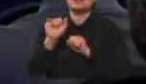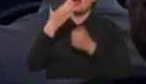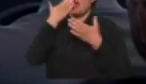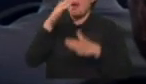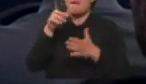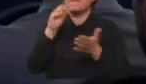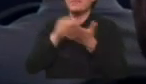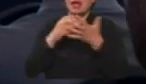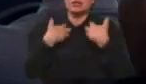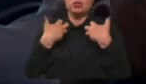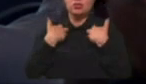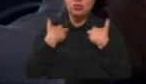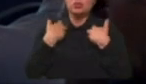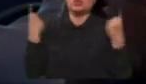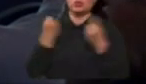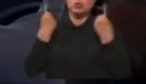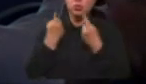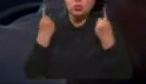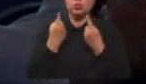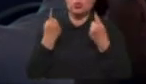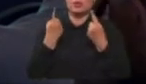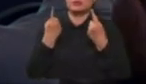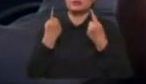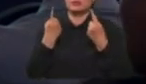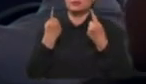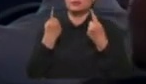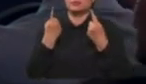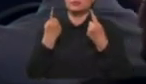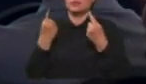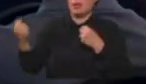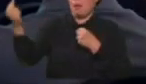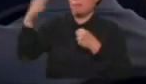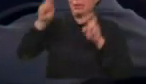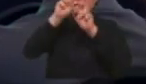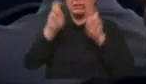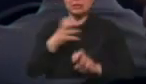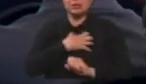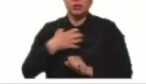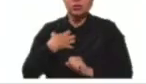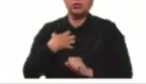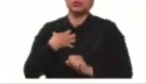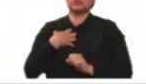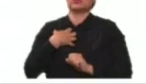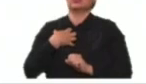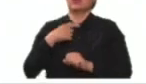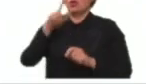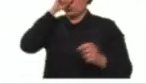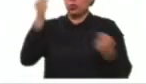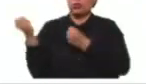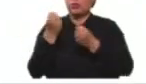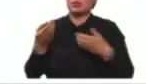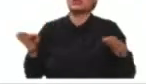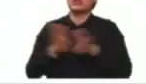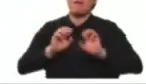pokazuje praktyka, w sytuacji, w której przychodzi kryzys gospodarczy i przewoźnicy zamykają